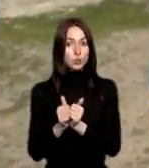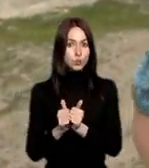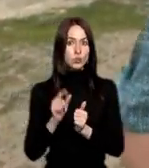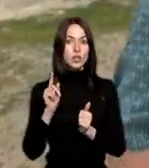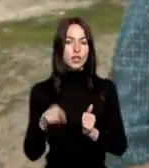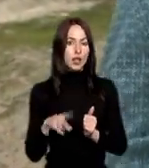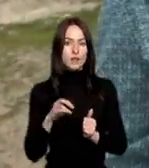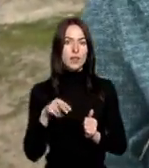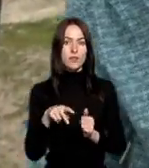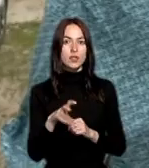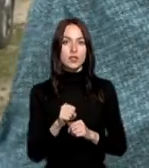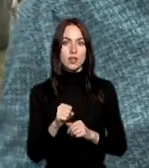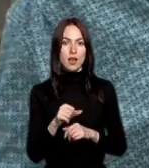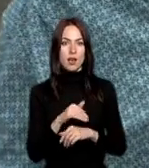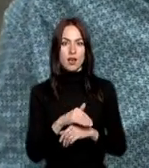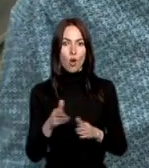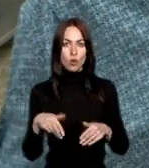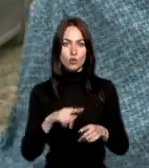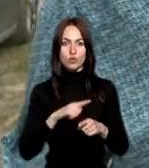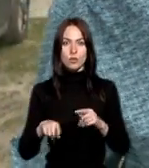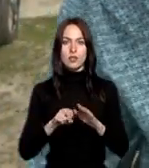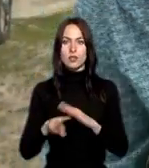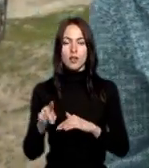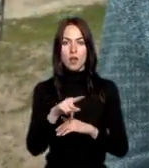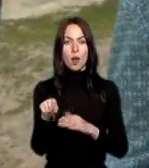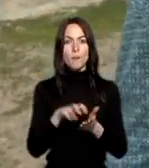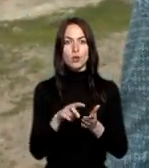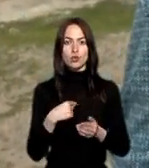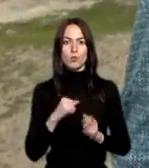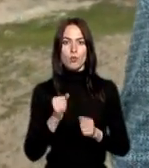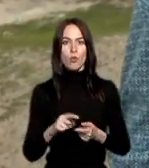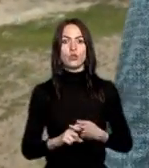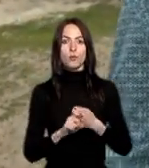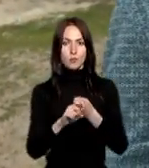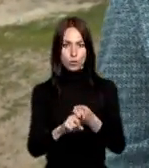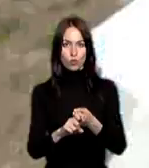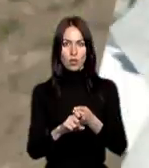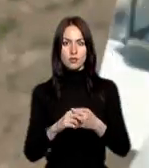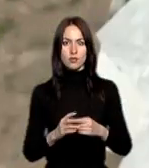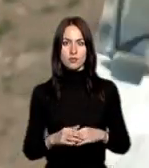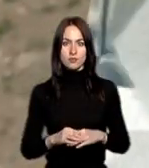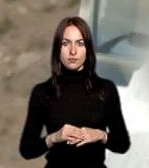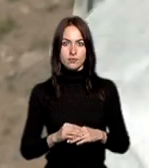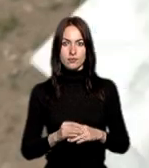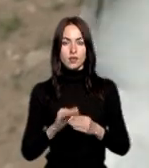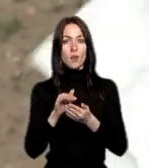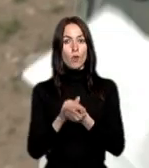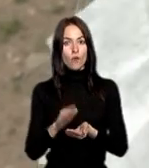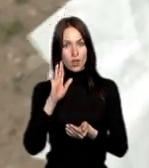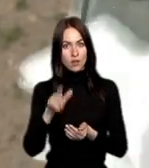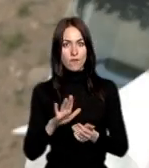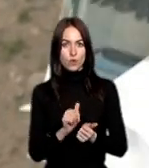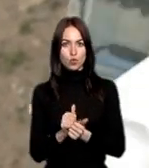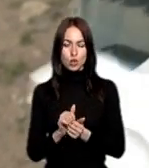Сусіди навіть не виходячи на город, вони швиденько тікають. Вони бояться, що ми їх можемо інфікувати щось. Поховали чоловіка у